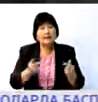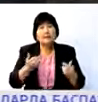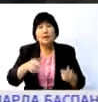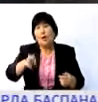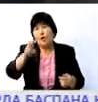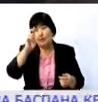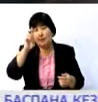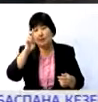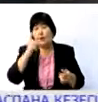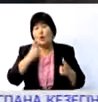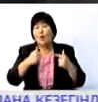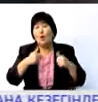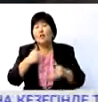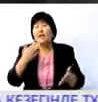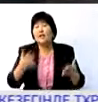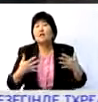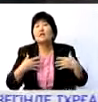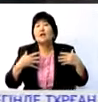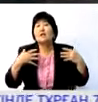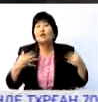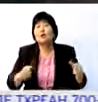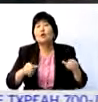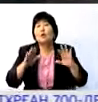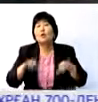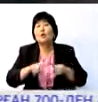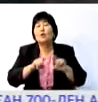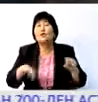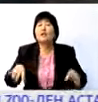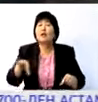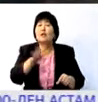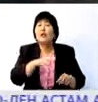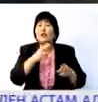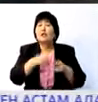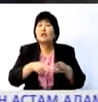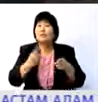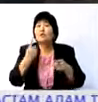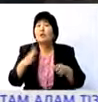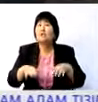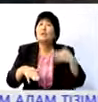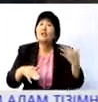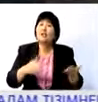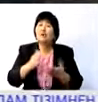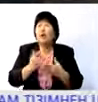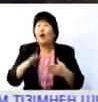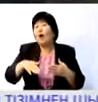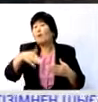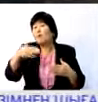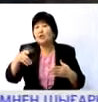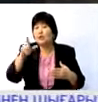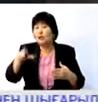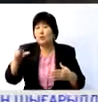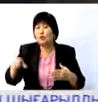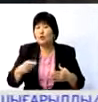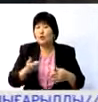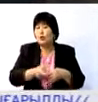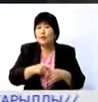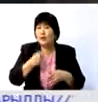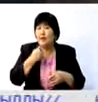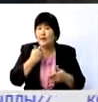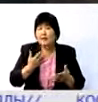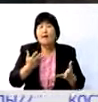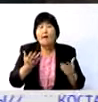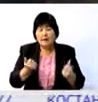мемлекеттік органдар немесе денсаулық орындары барлығы темір жолдың бір жағында болса, мына жағындағы тұрғындарға өте қиындық.